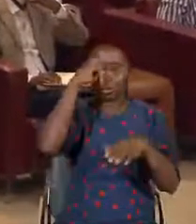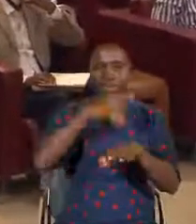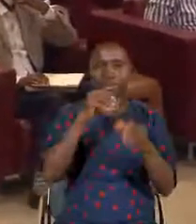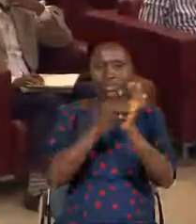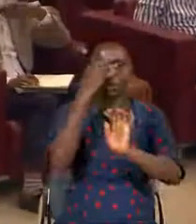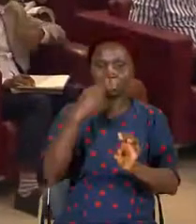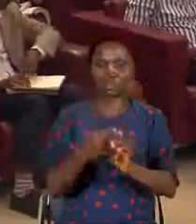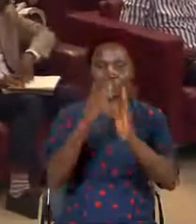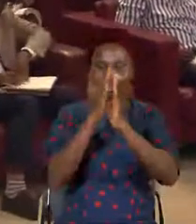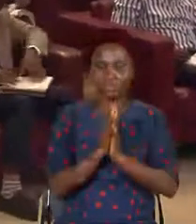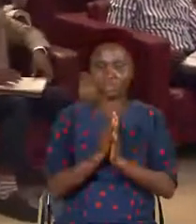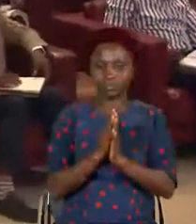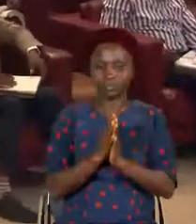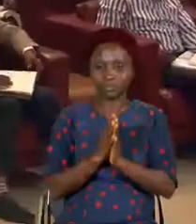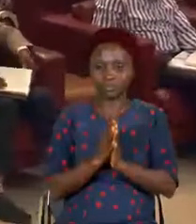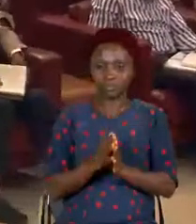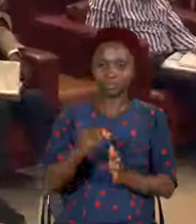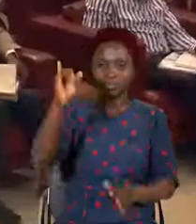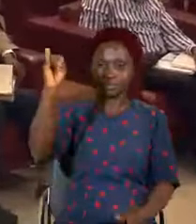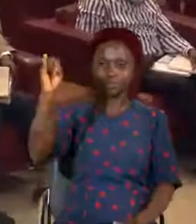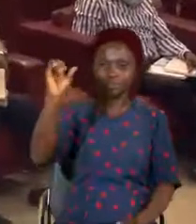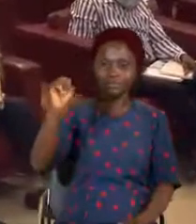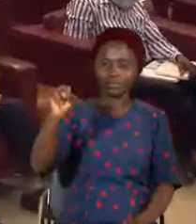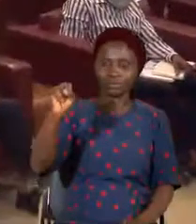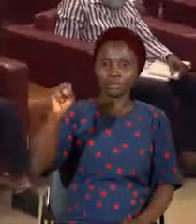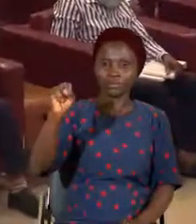Jésus. Voyons